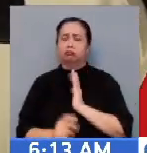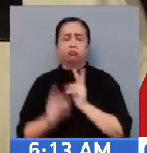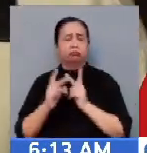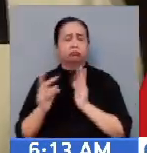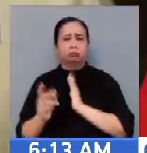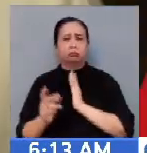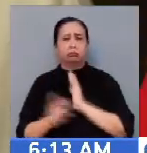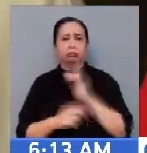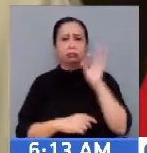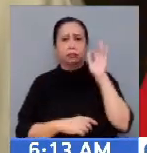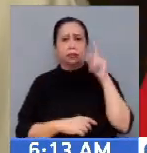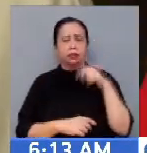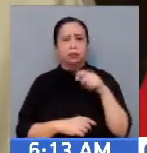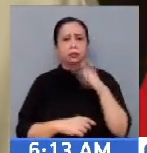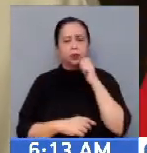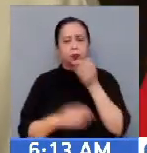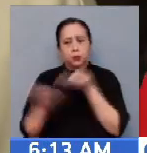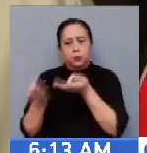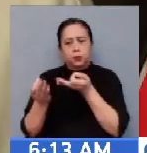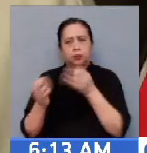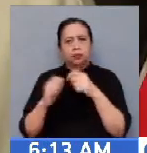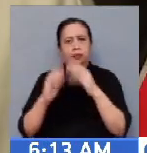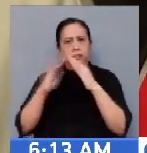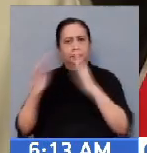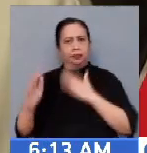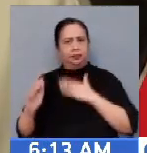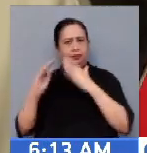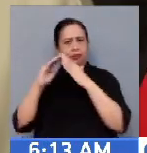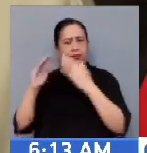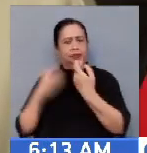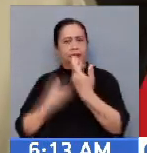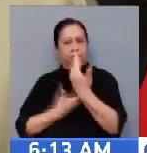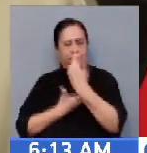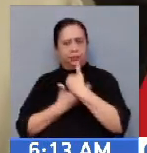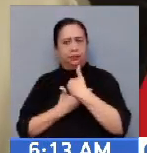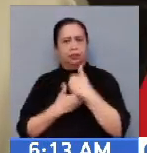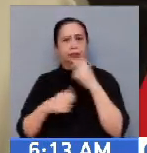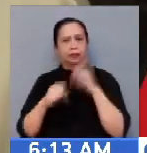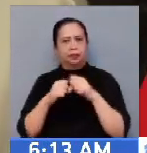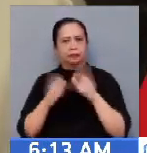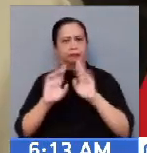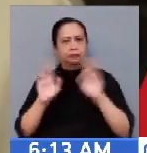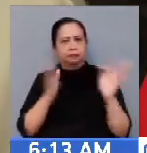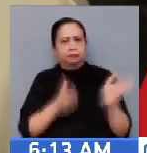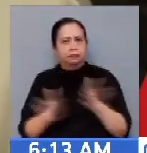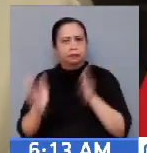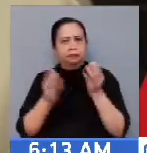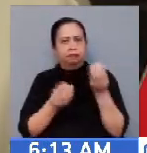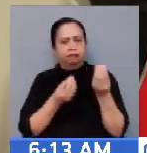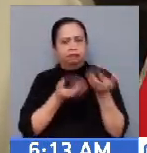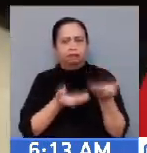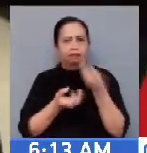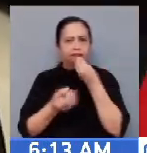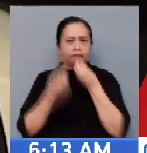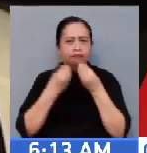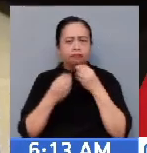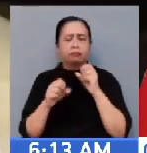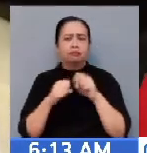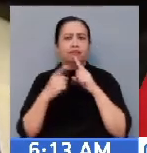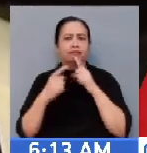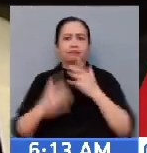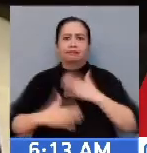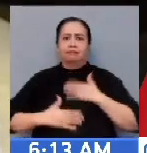siya pinakakain sa loob ng bahay namin. Kaya binaghahanda namin siya ng pagkain. Kaya tuwan-tuwa siya.